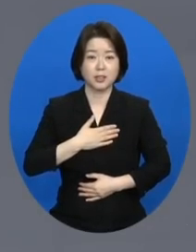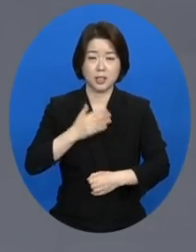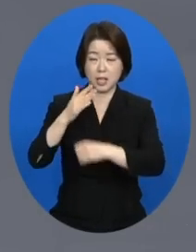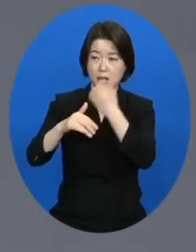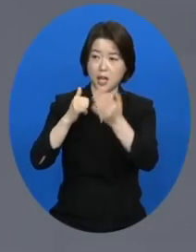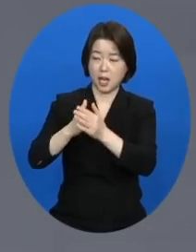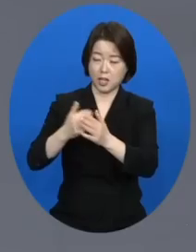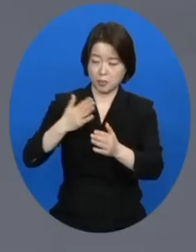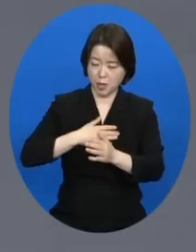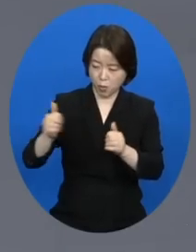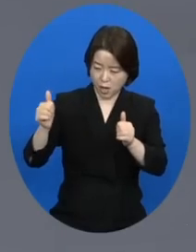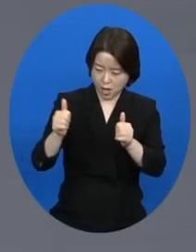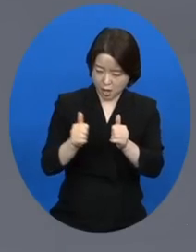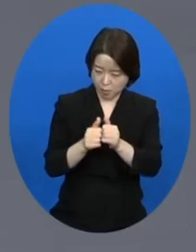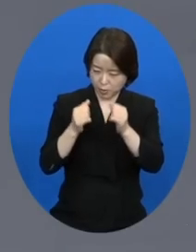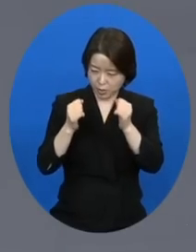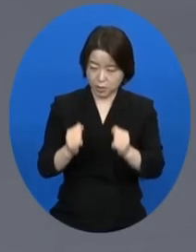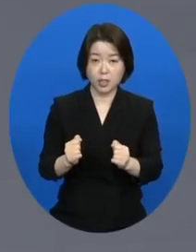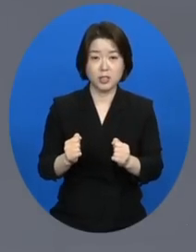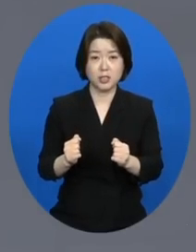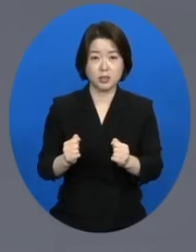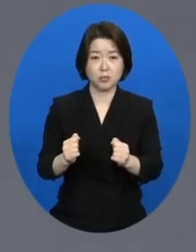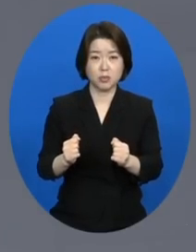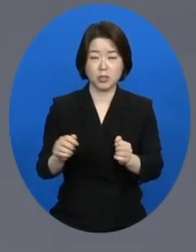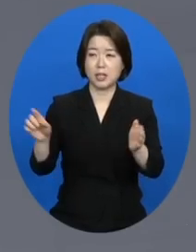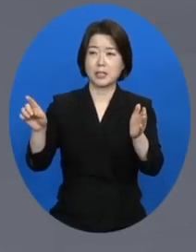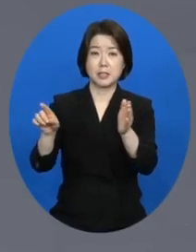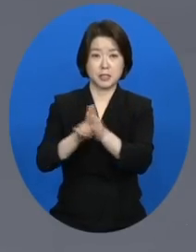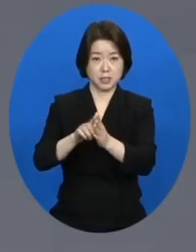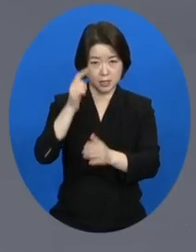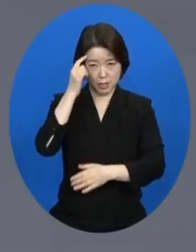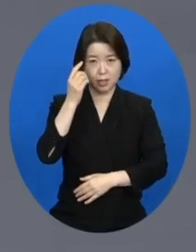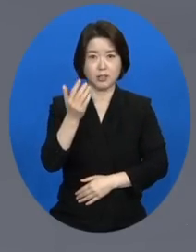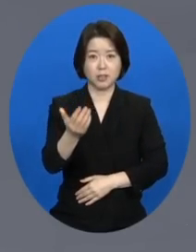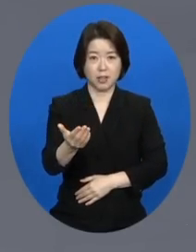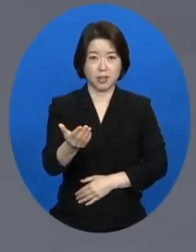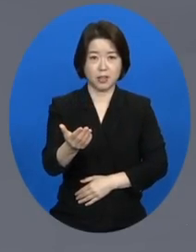하나님이 나와 함께 하심을 신뢰하는가.